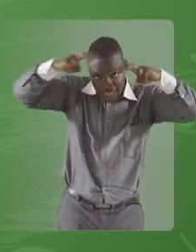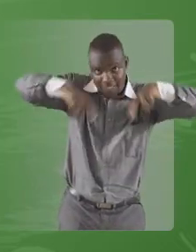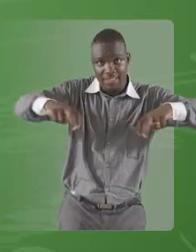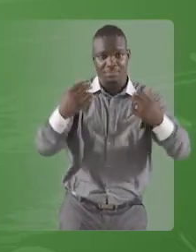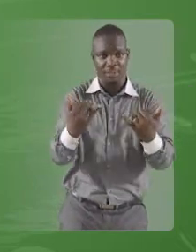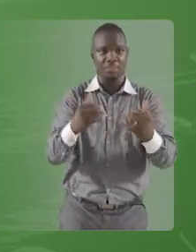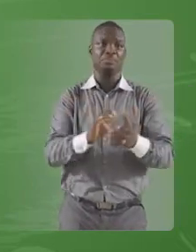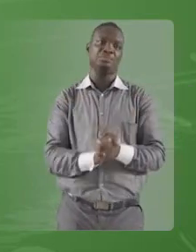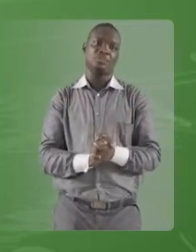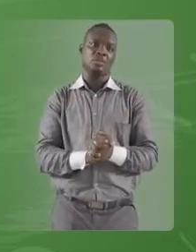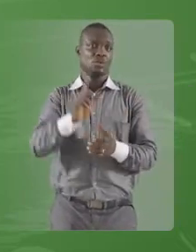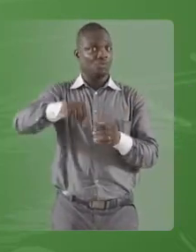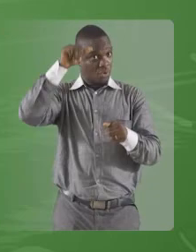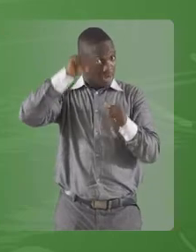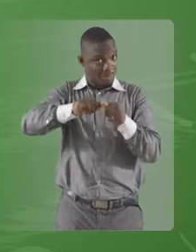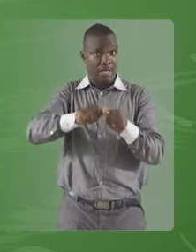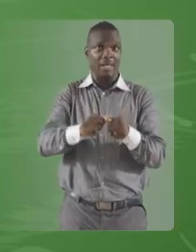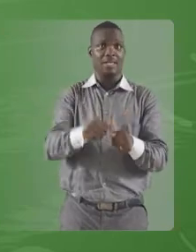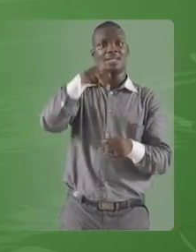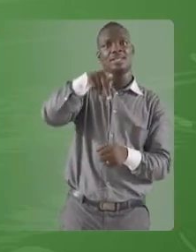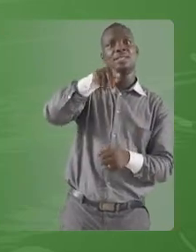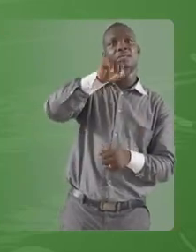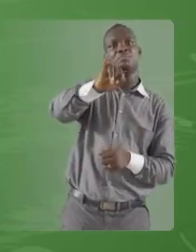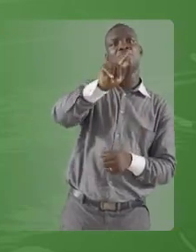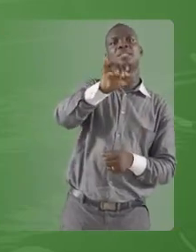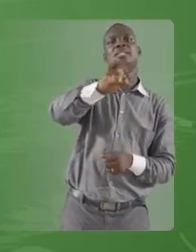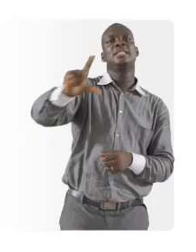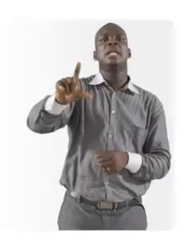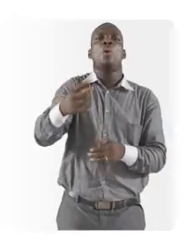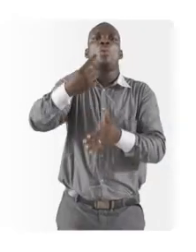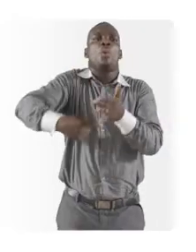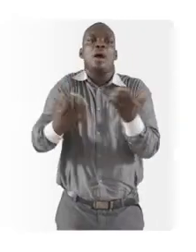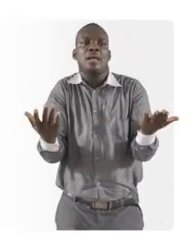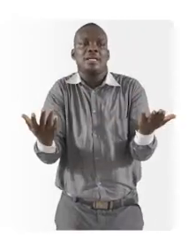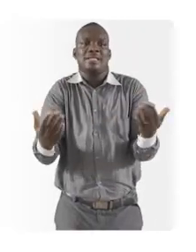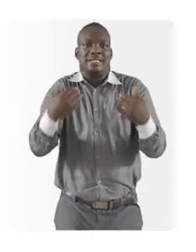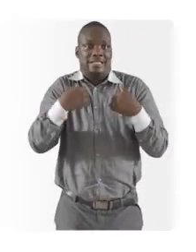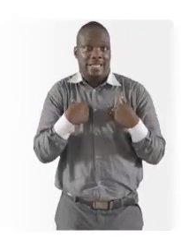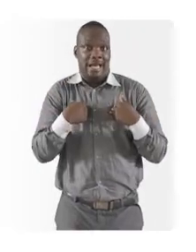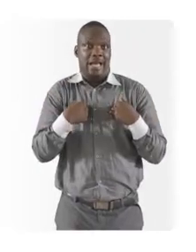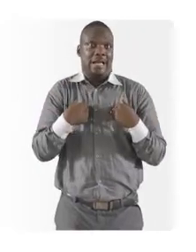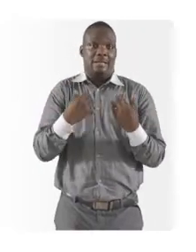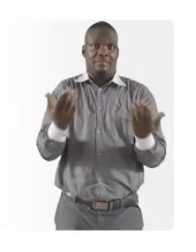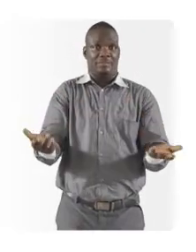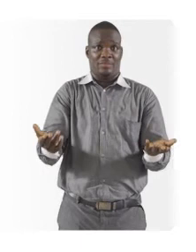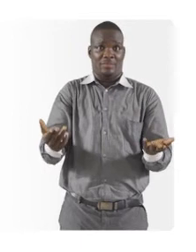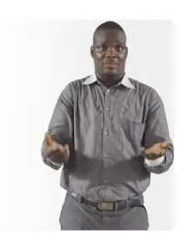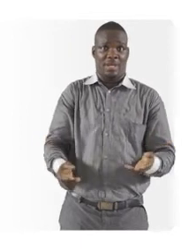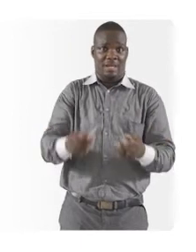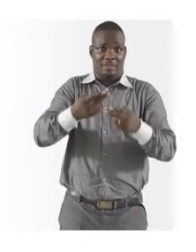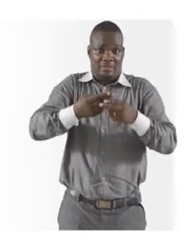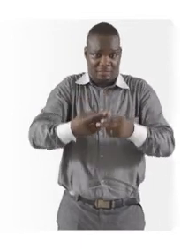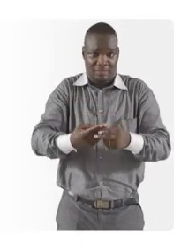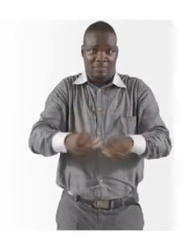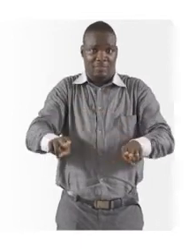analyse. À titre de rappel, de quoi est composé le pistil? Le pistil est composé d'un stigmate, d'un